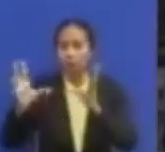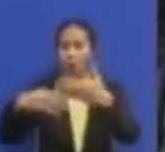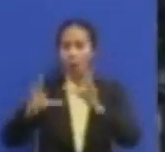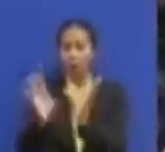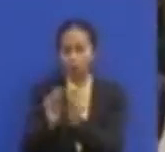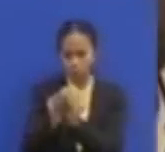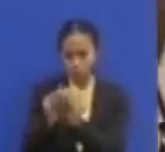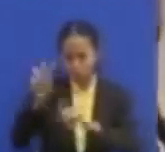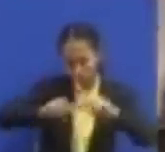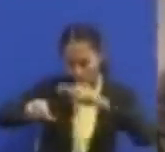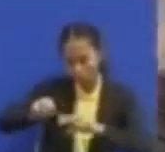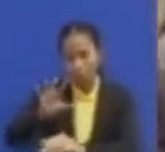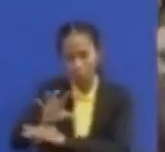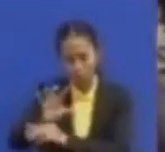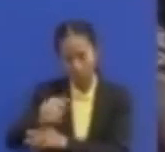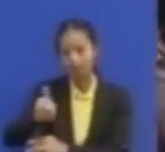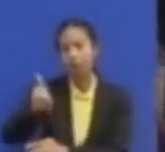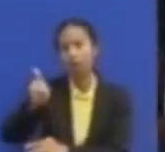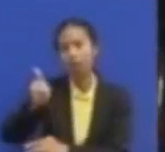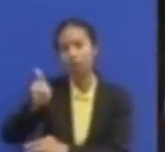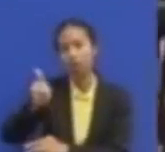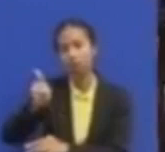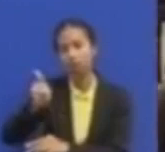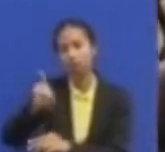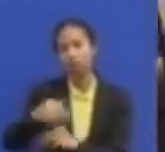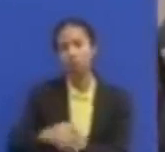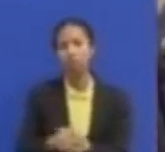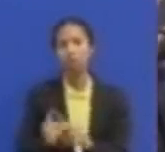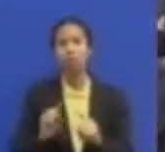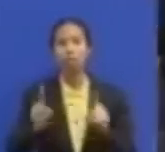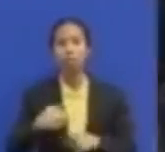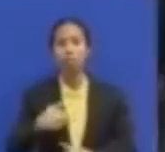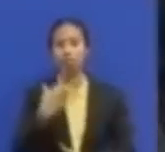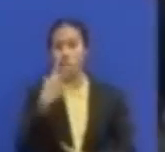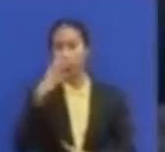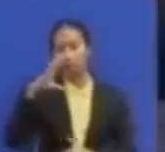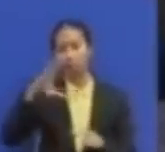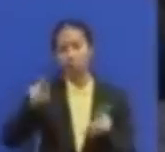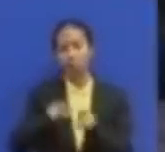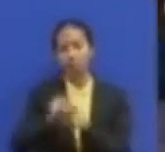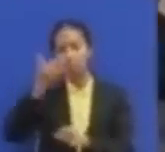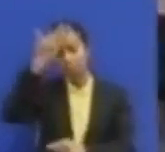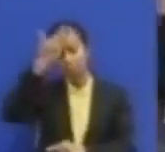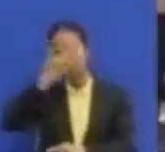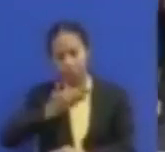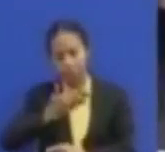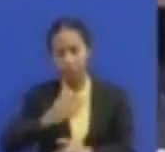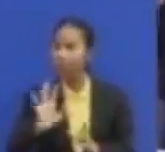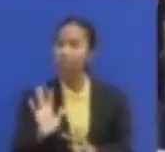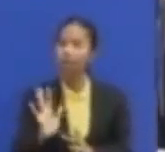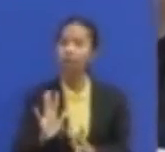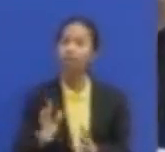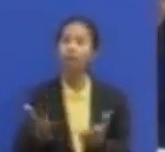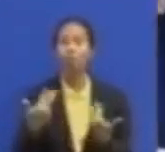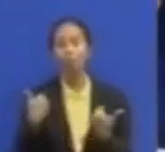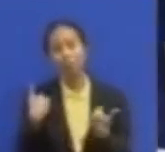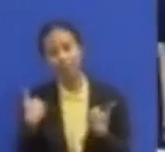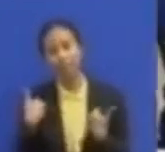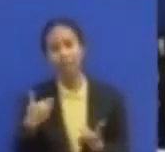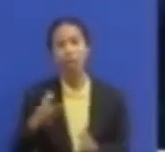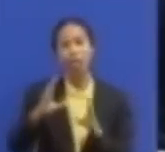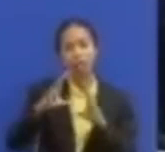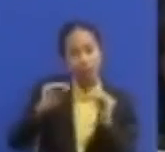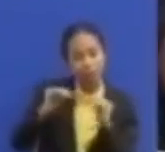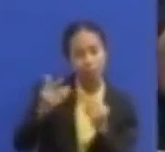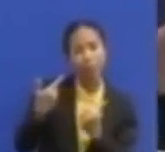ครับ ก็ไม่ได้ว่าเคร่งขรึมซะทีเดียวอาจจะมีมุมที่อาจจะขำๆบ้างก็มีเหมือนกันนะคะ